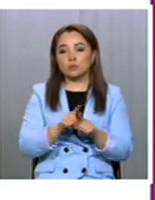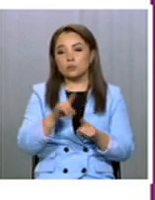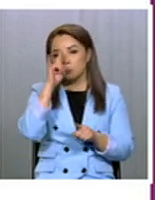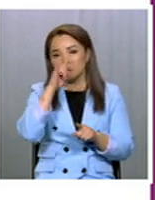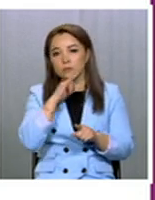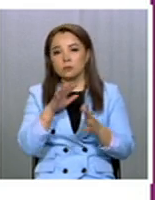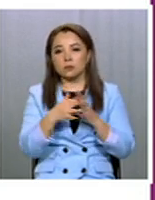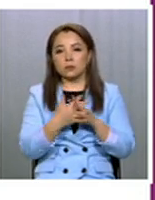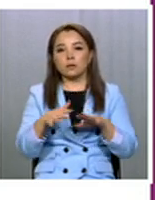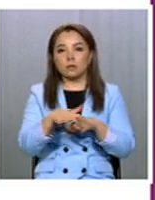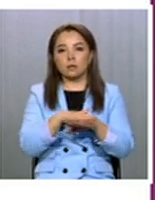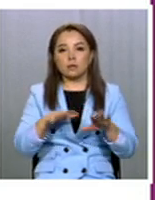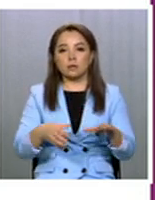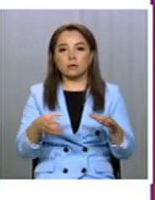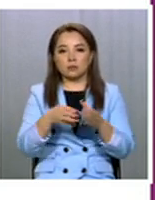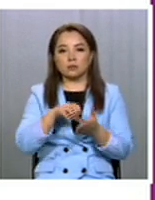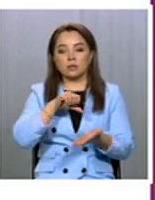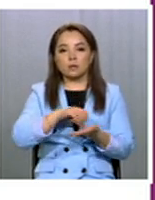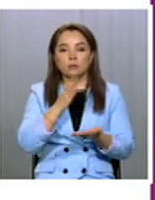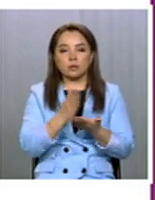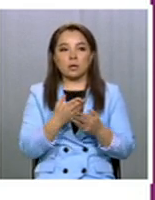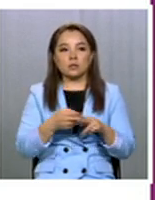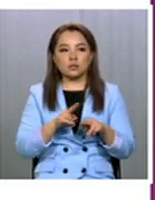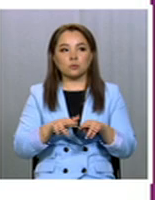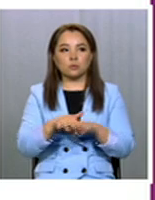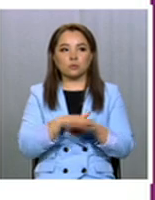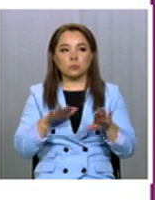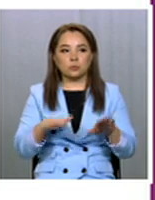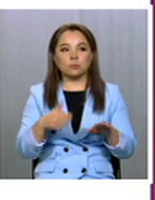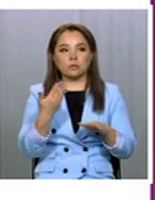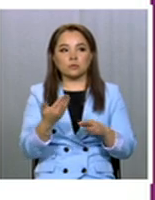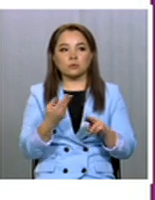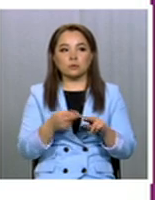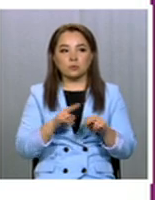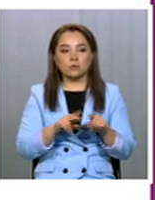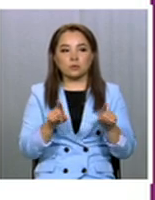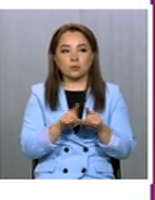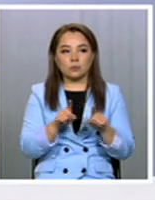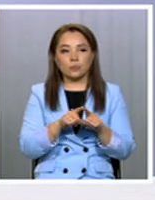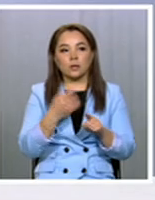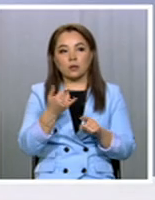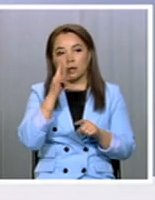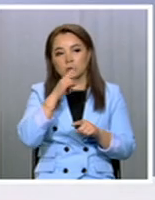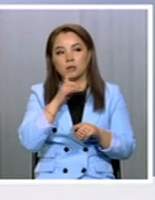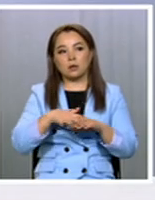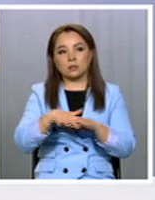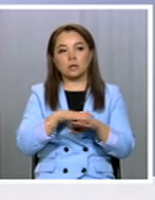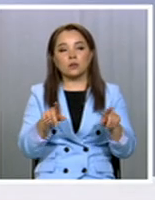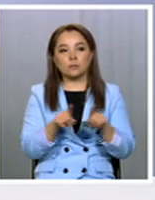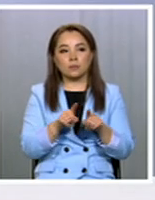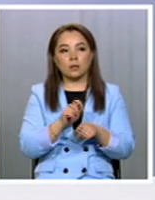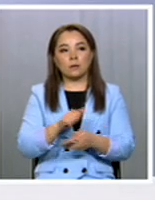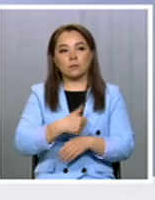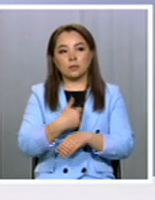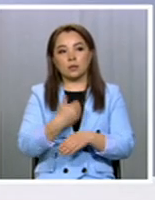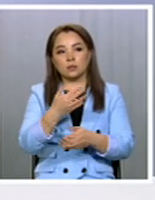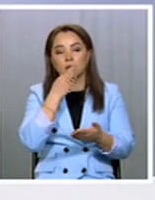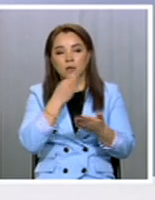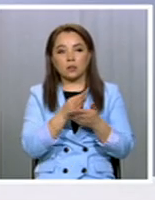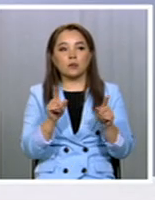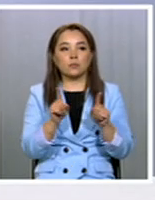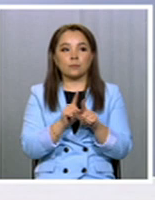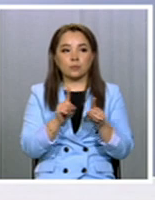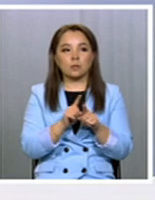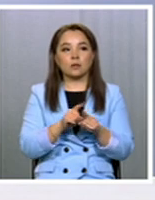ауылының тұрмыс тіршілігі суреттелді. Қазақ халқының патшалыққа қарсы күресі, Қазақстандағы кеңес